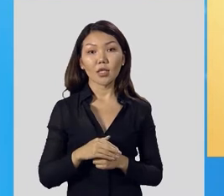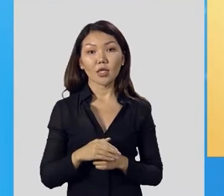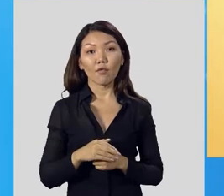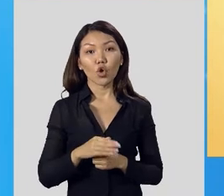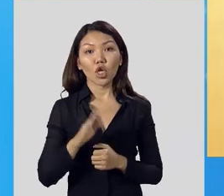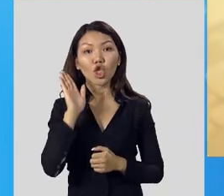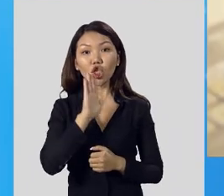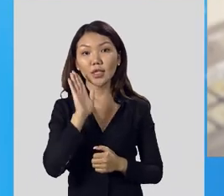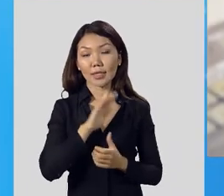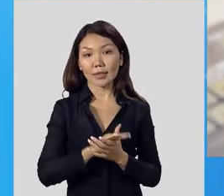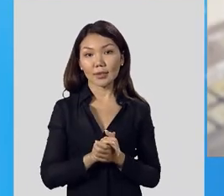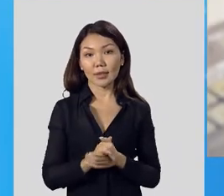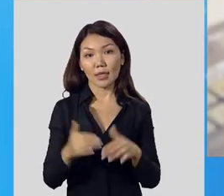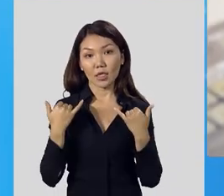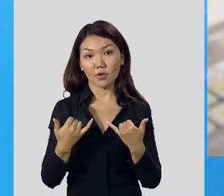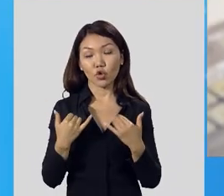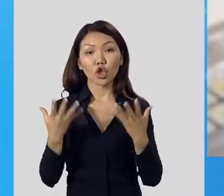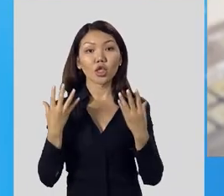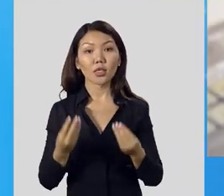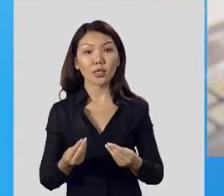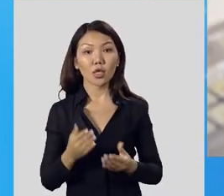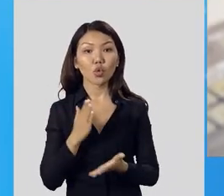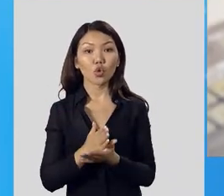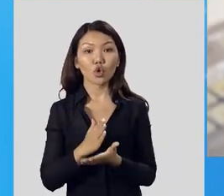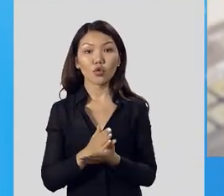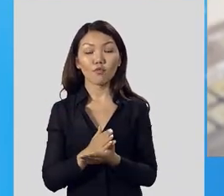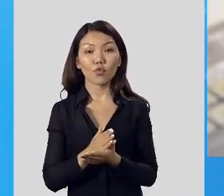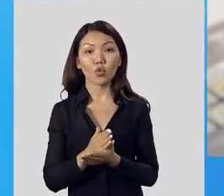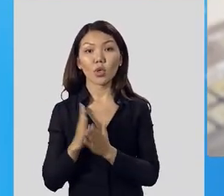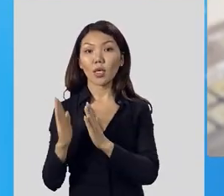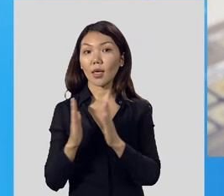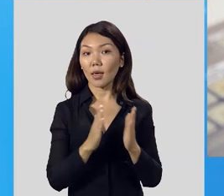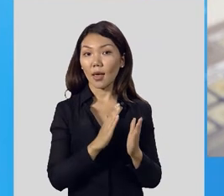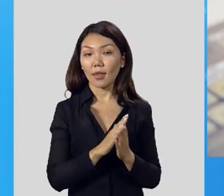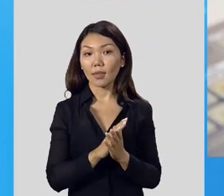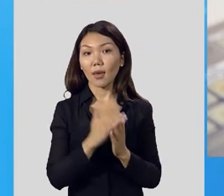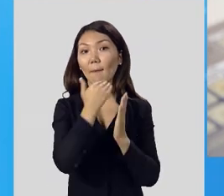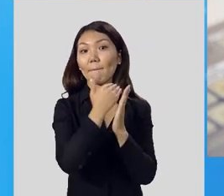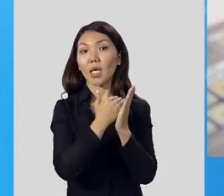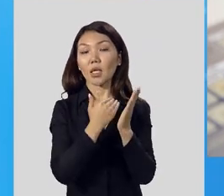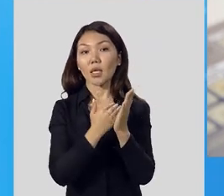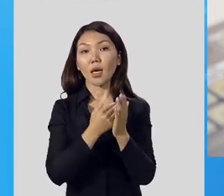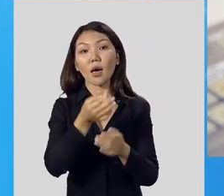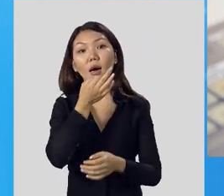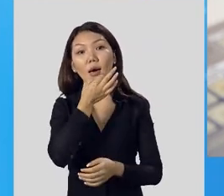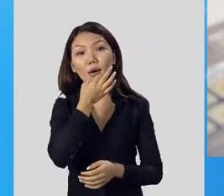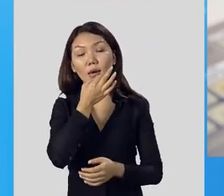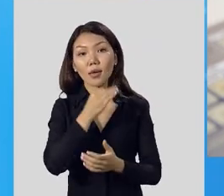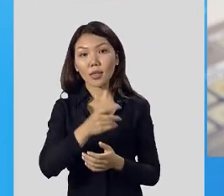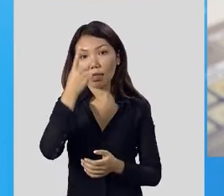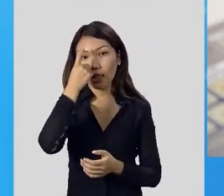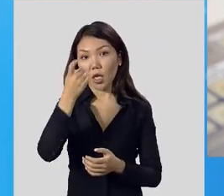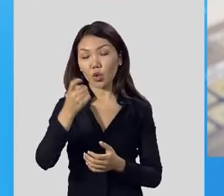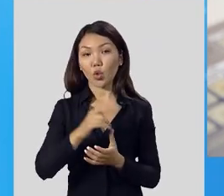жидкости. На сегодняшний день существует ряд методов ранней диагностики заболевания